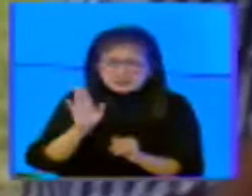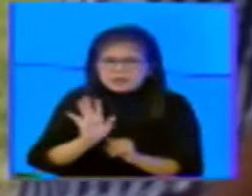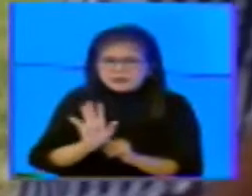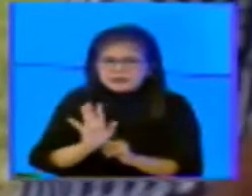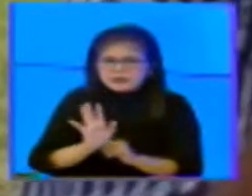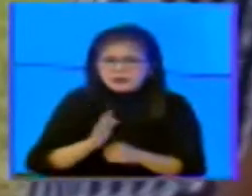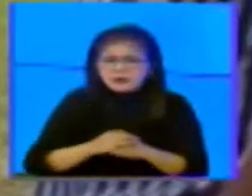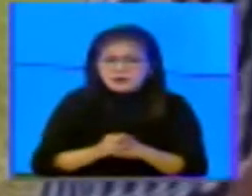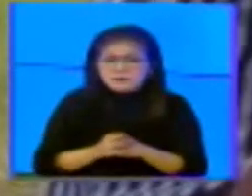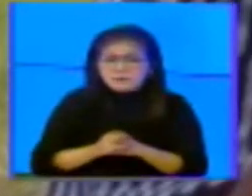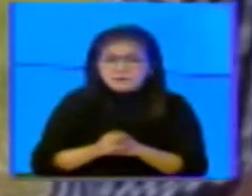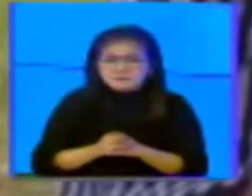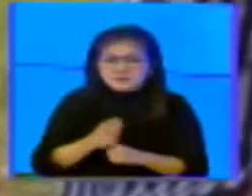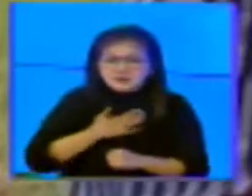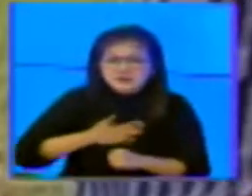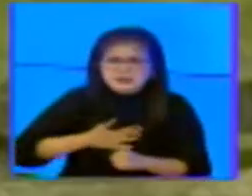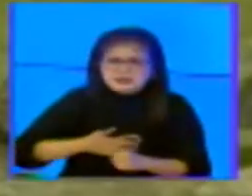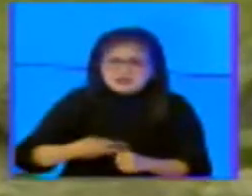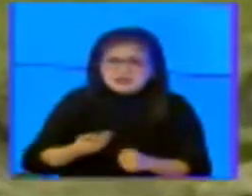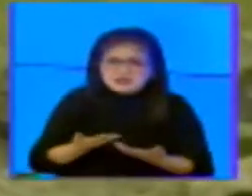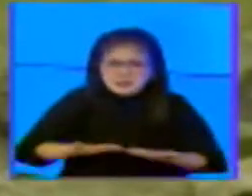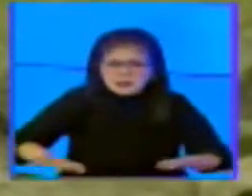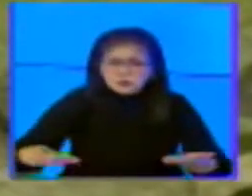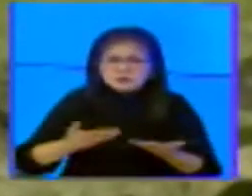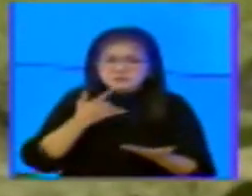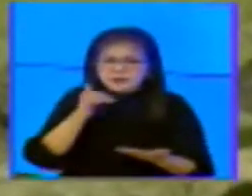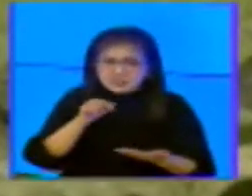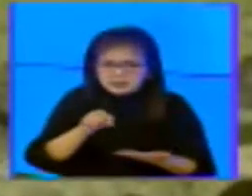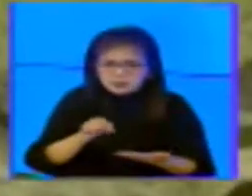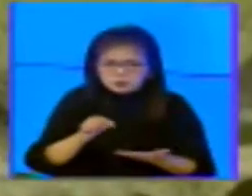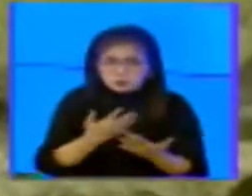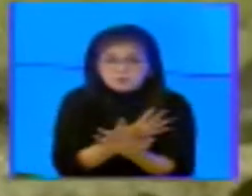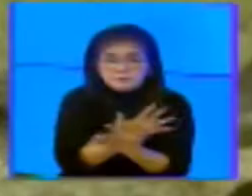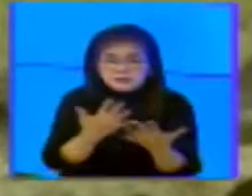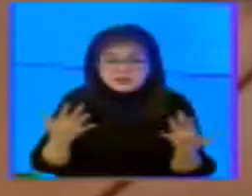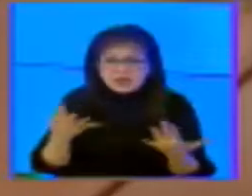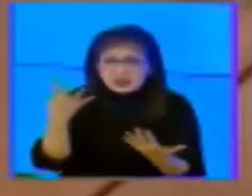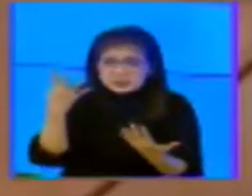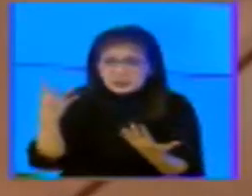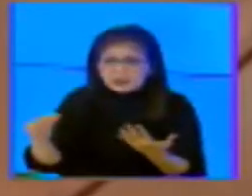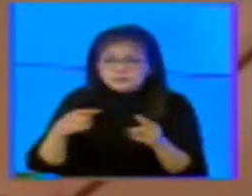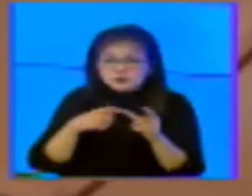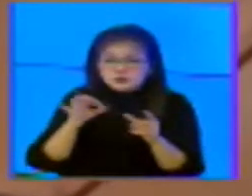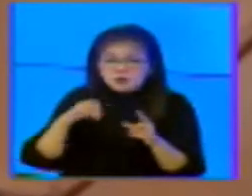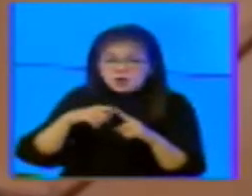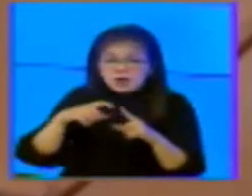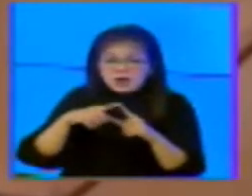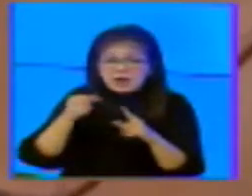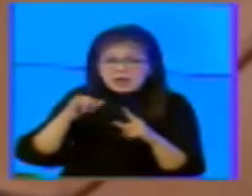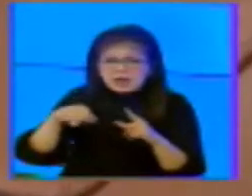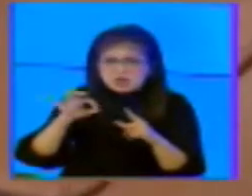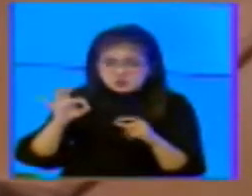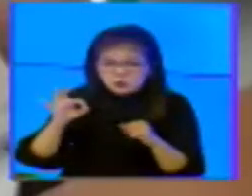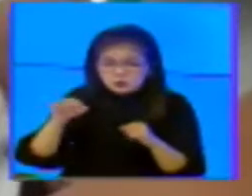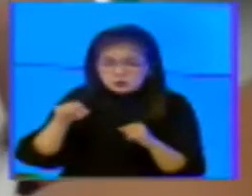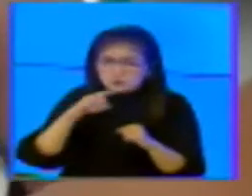Prihatin dengan kejadian penolakan jenazah korban COVID-19, warga desa Banjar Anyar, Sokaraja, Banyumas, Jawa Tengah menyatakan kesiapan pemakaman